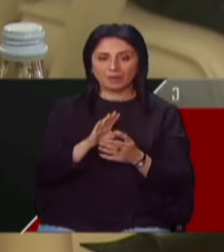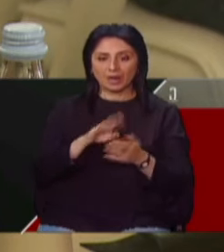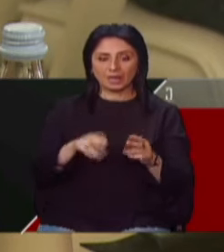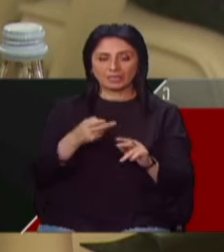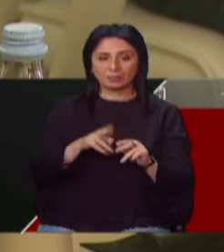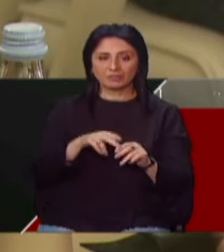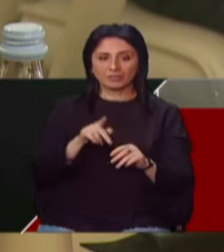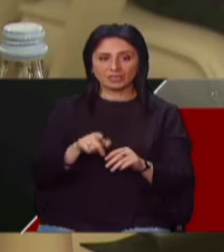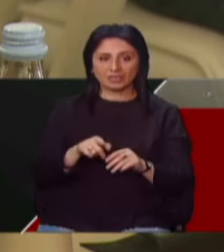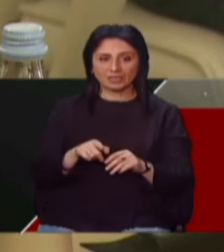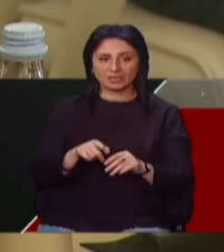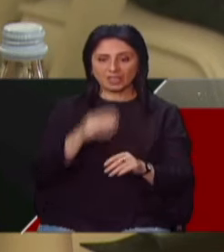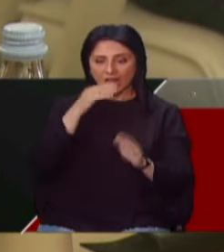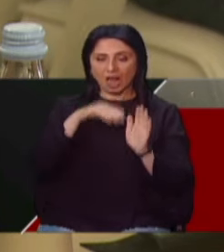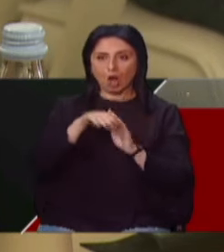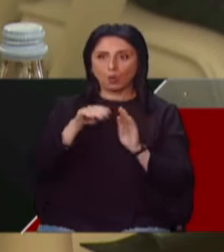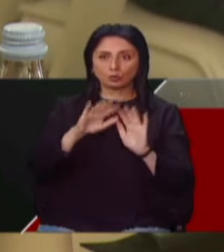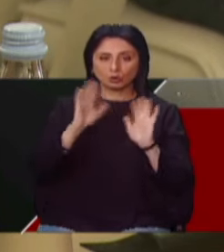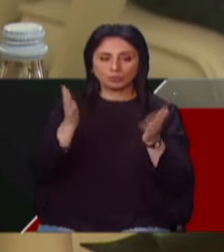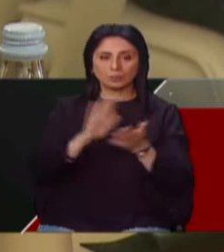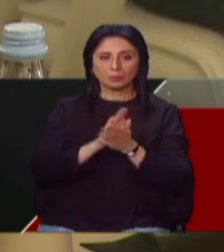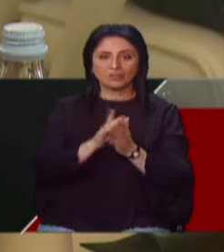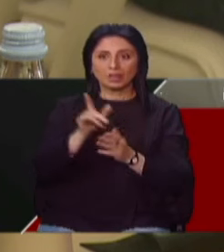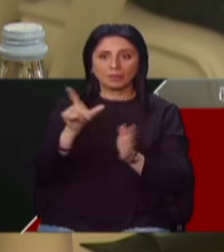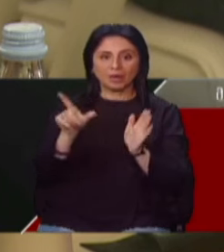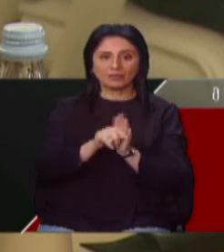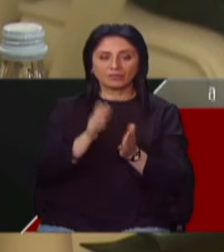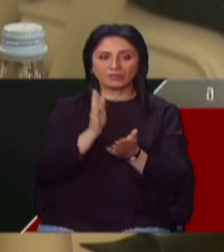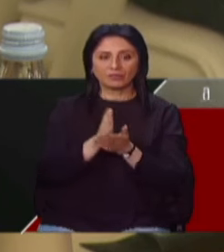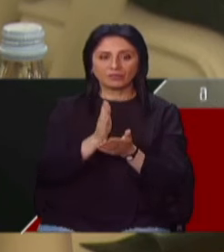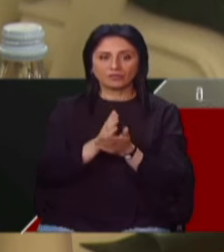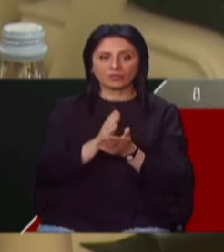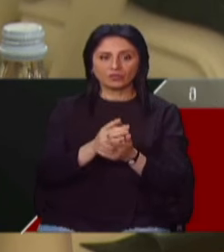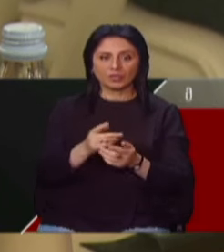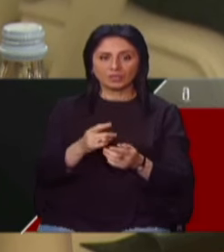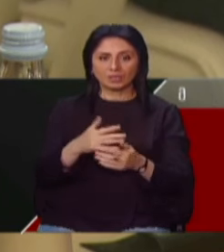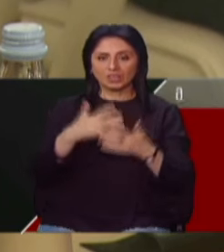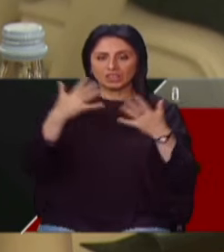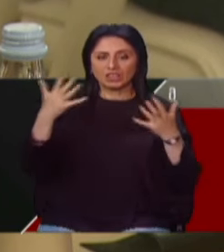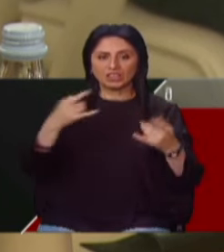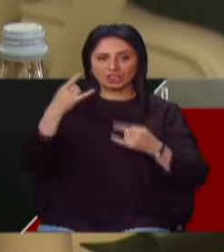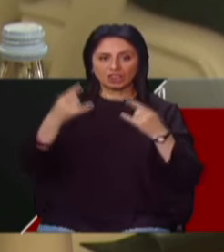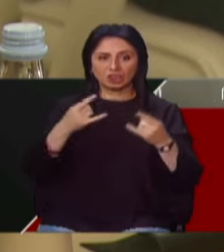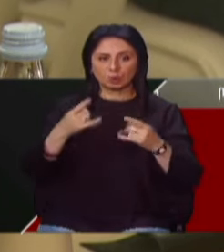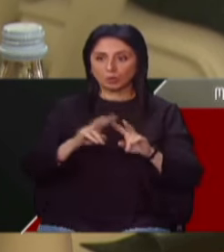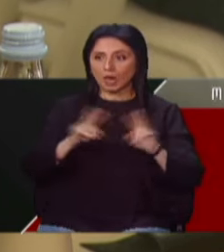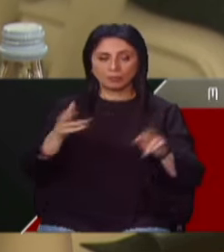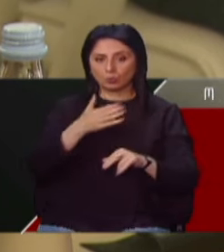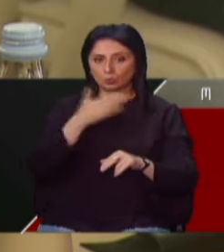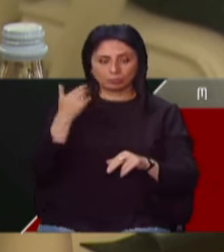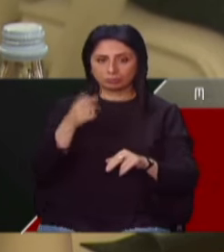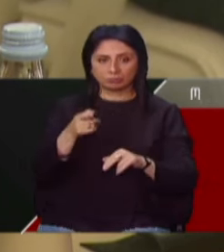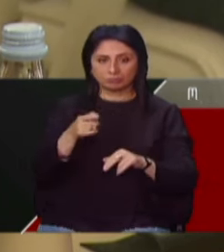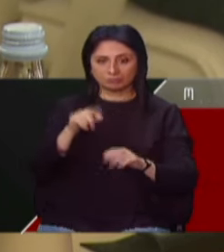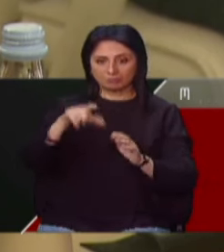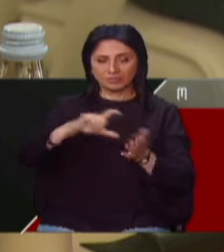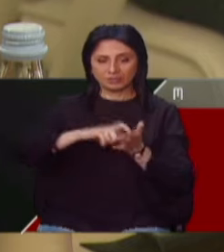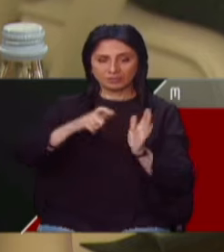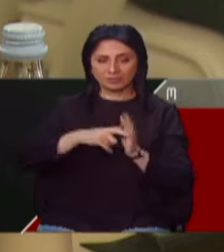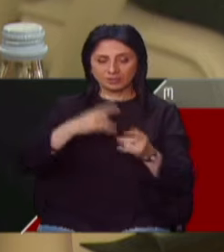იმისა, რომ გაიუმჯობესებ მდგომარეობას, მას ახლავს ხუთი დიდი სტუდია, რომელსაც ანალოგია არა აქვს. არა